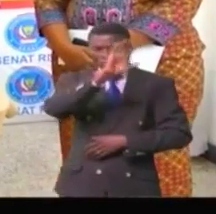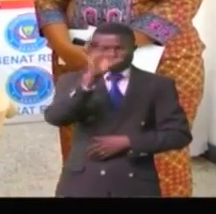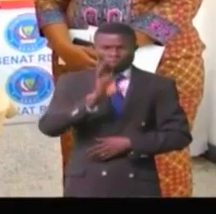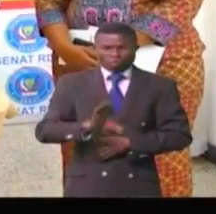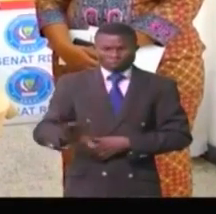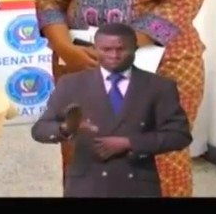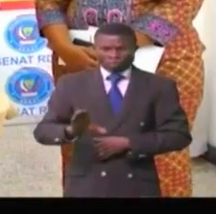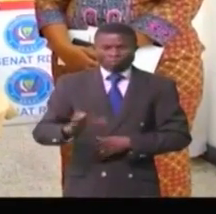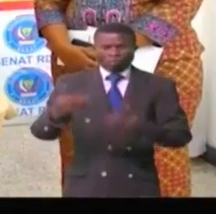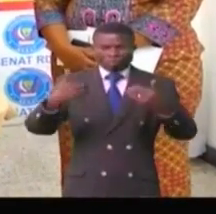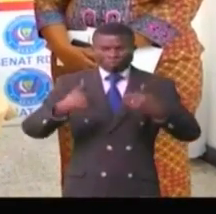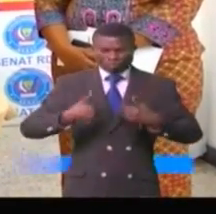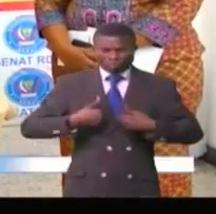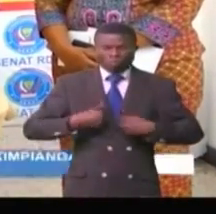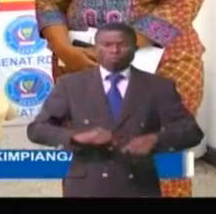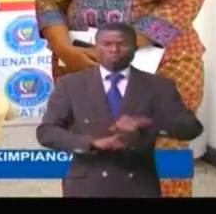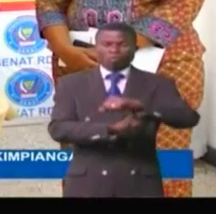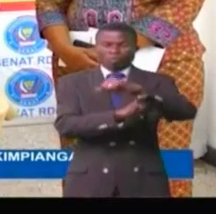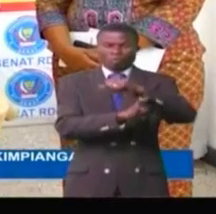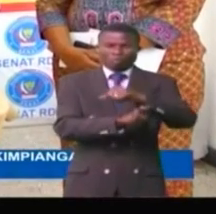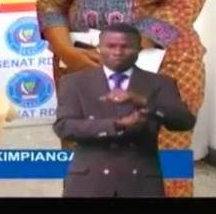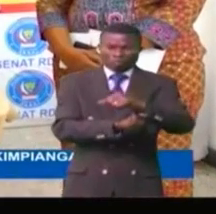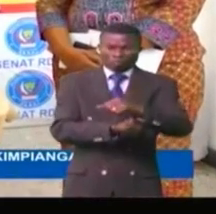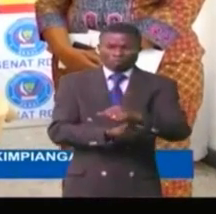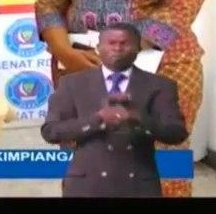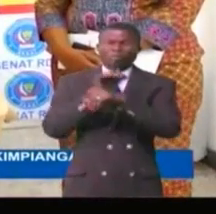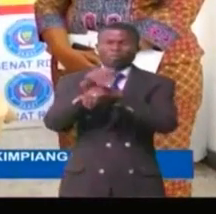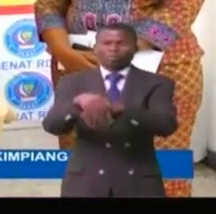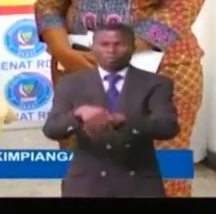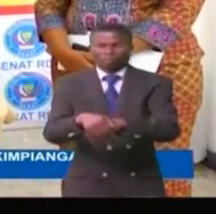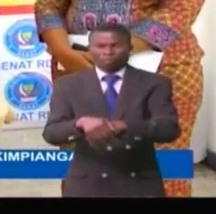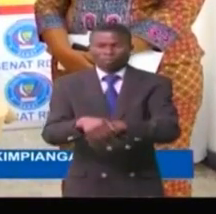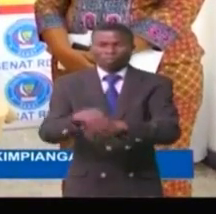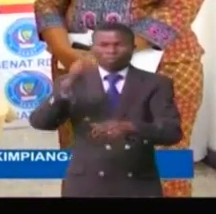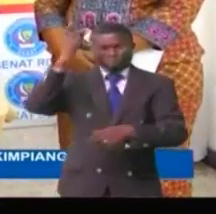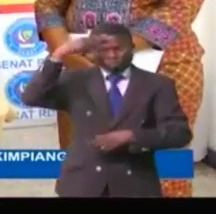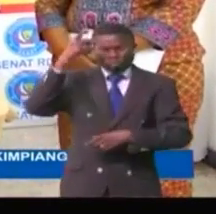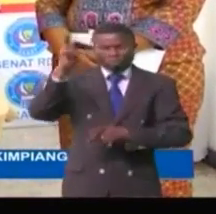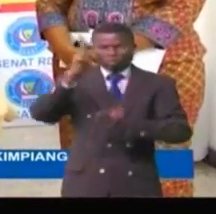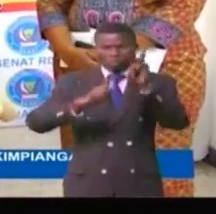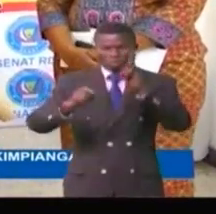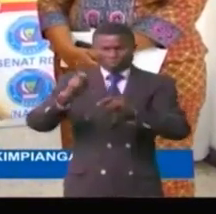être vraiment accompagnées, mises en contribution sur les politiques publiques